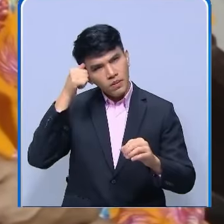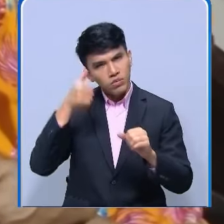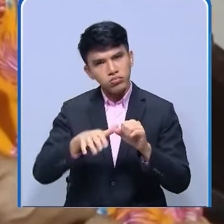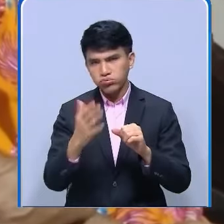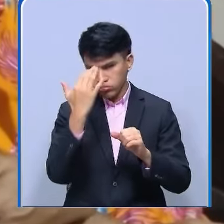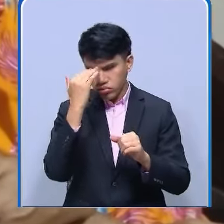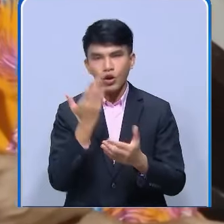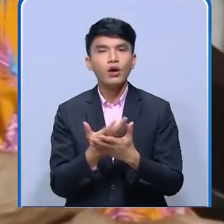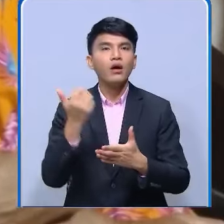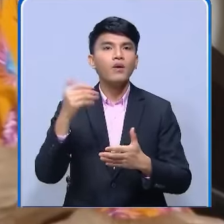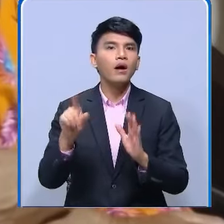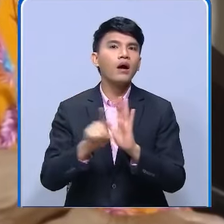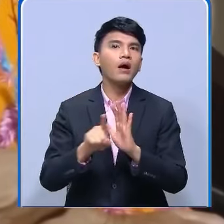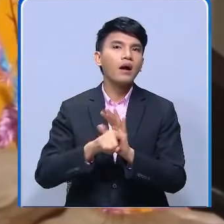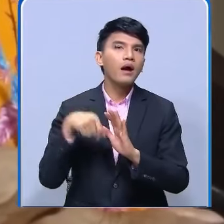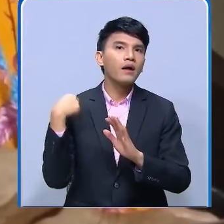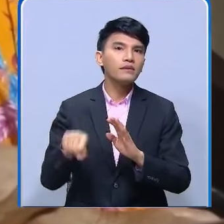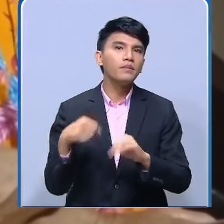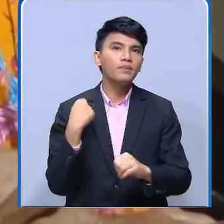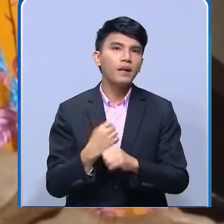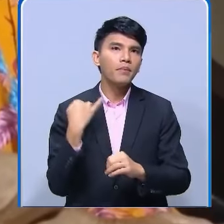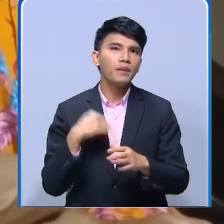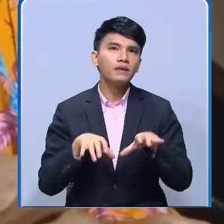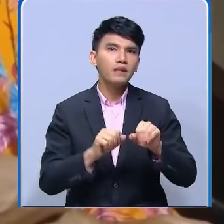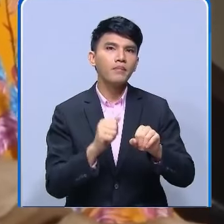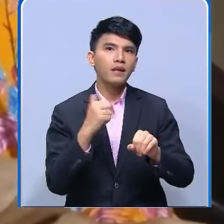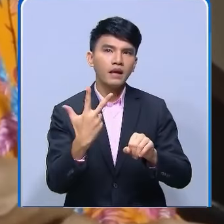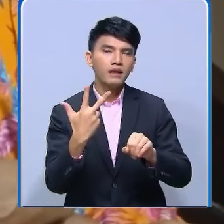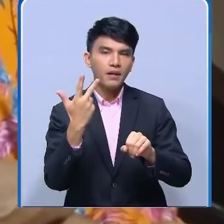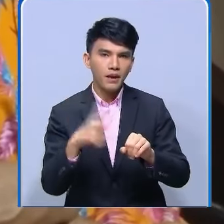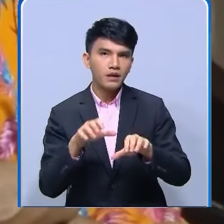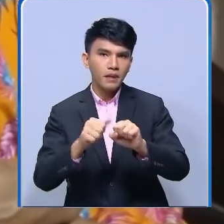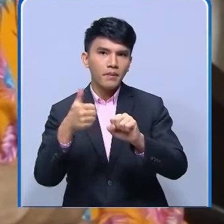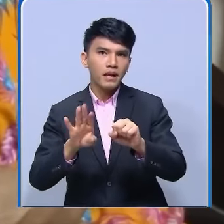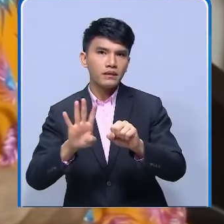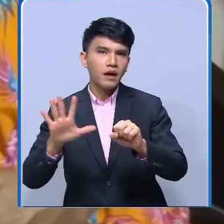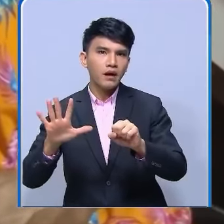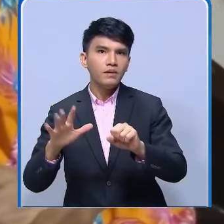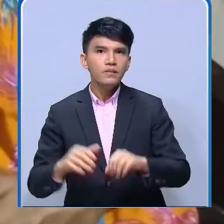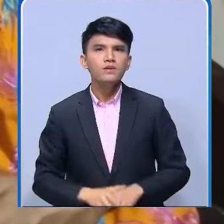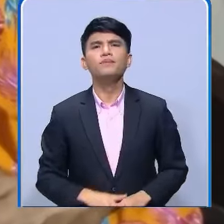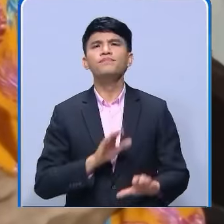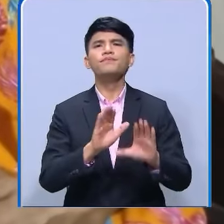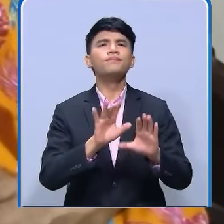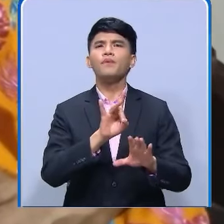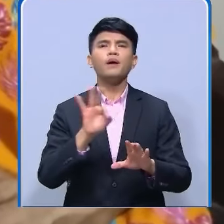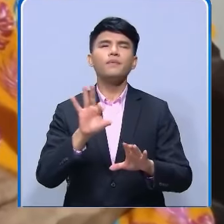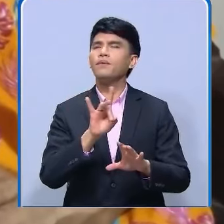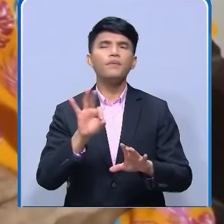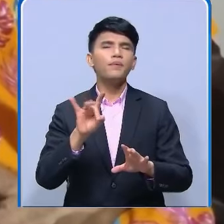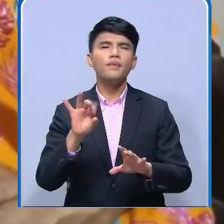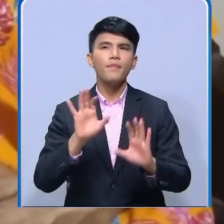า เกือบ10เทียร์แล้วตัวนี้มันบ่จับได้3เทียร์จับบ่ได้4-5เทีย ร์เออนี่ละ8เทียร์9เทียร์นี่ละ